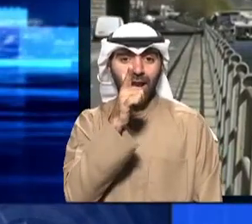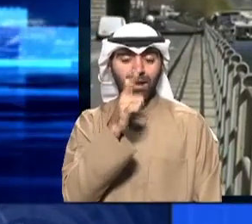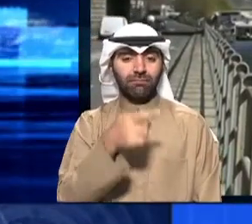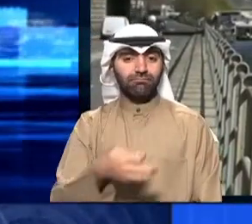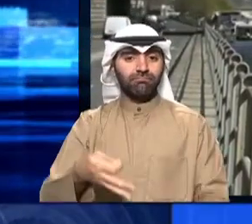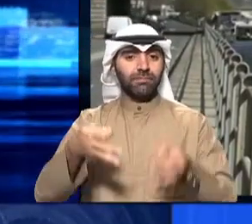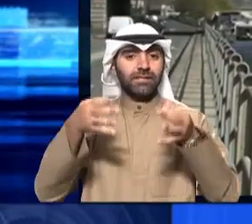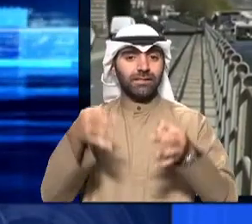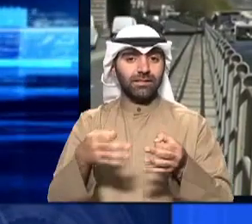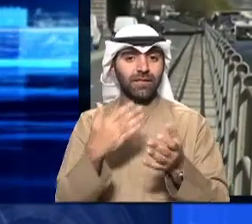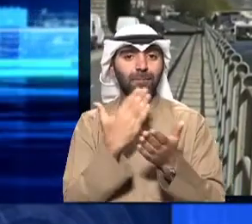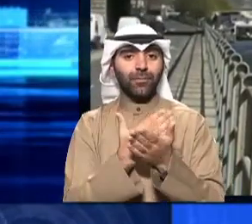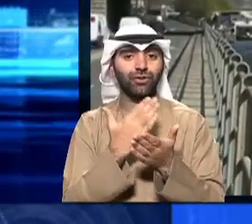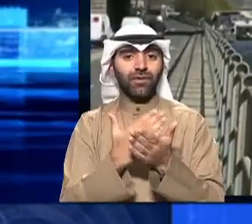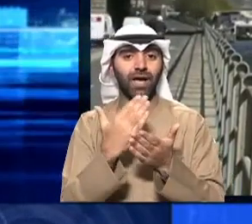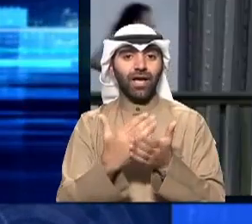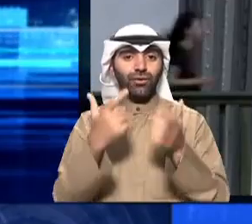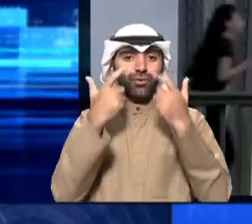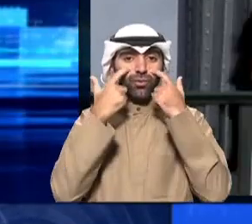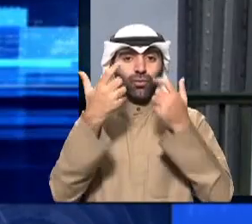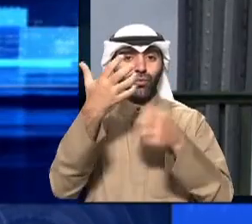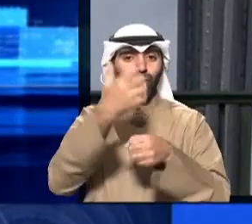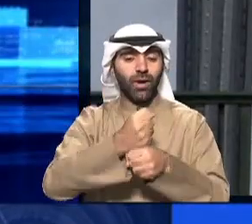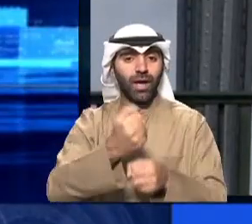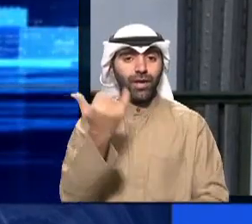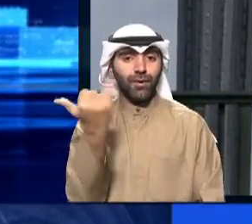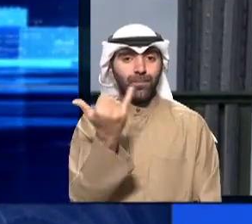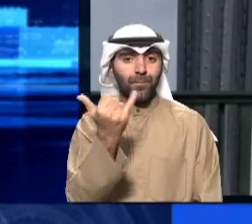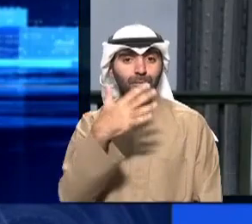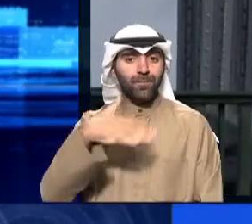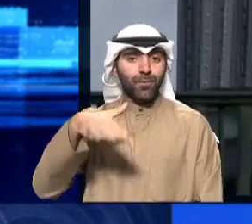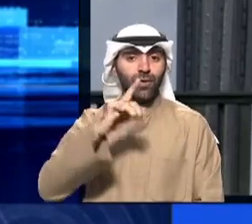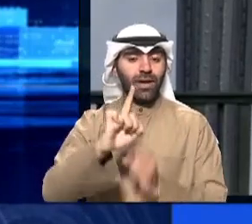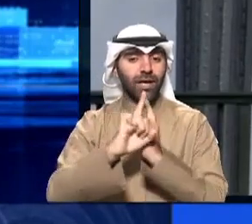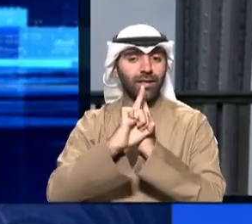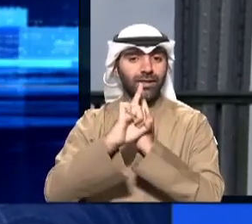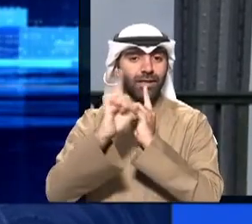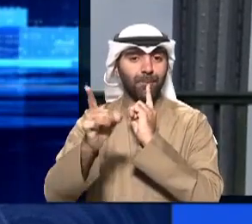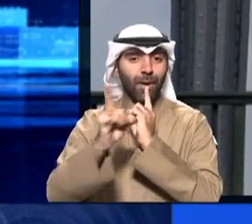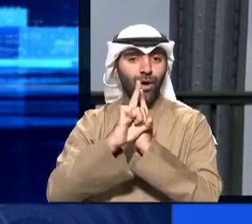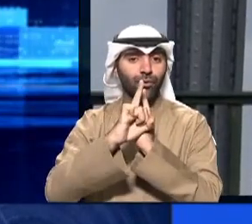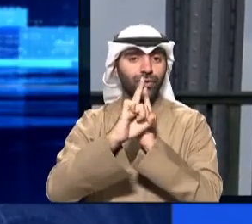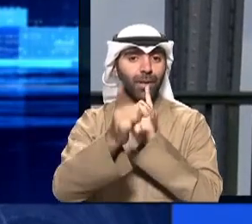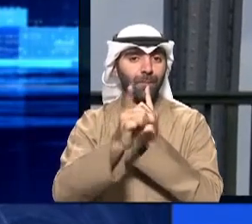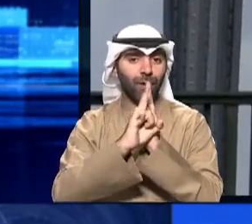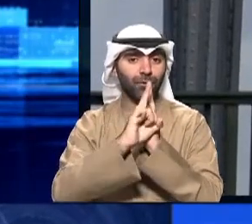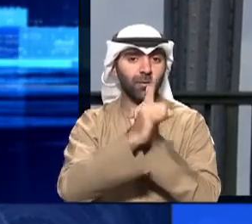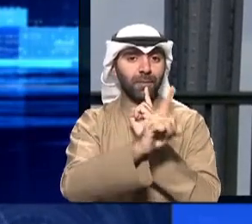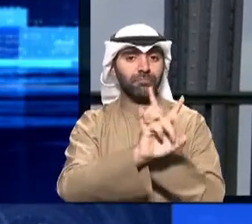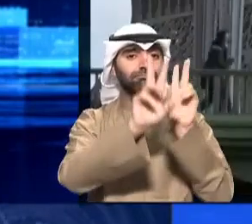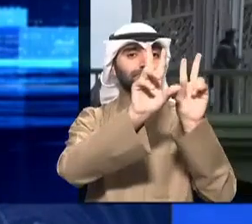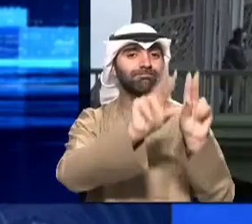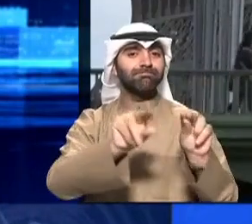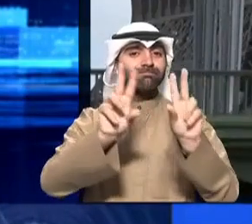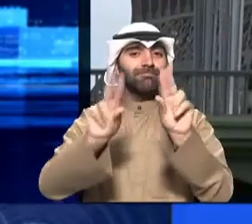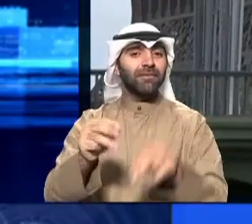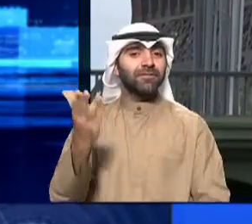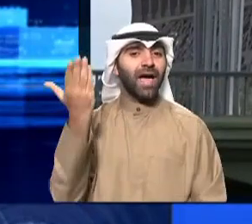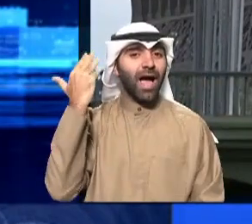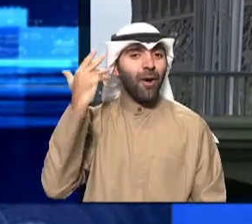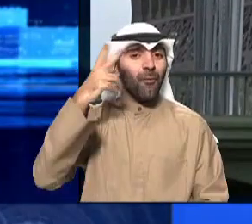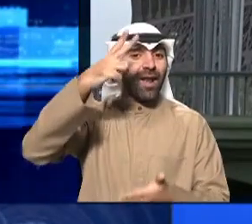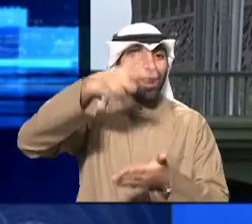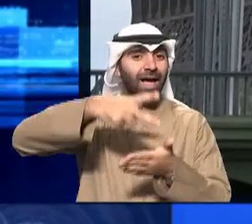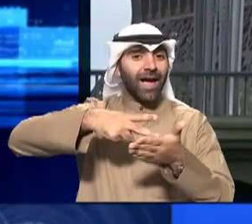حجر وثاني حجر، يعني في مارس الماضي ونوفمبر الماضيين، كما وذلك بالسماح